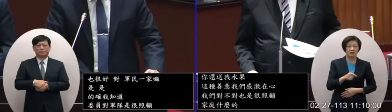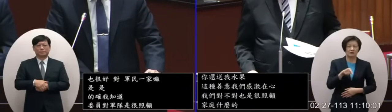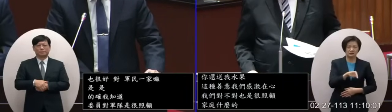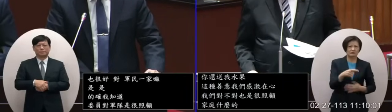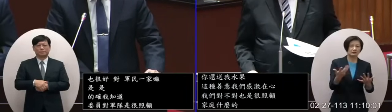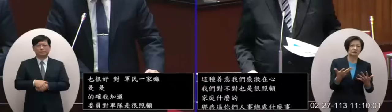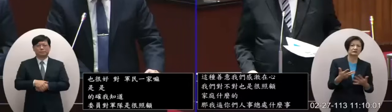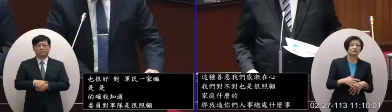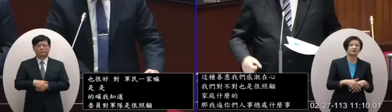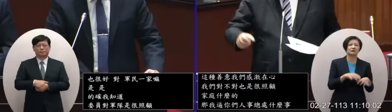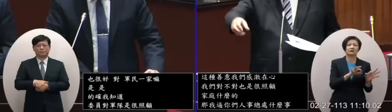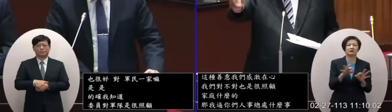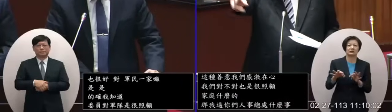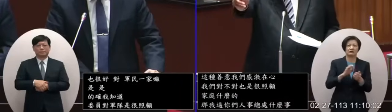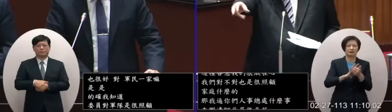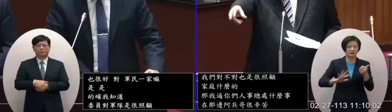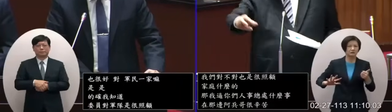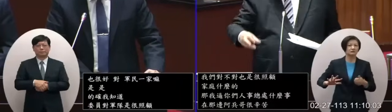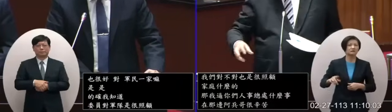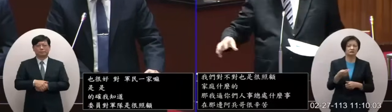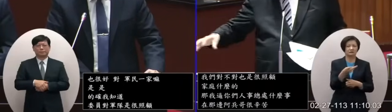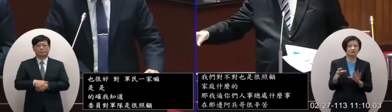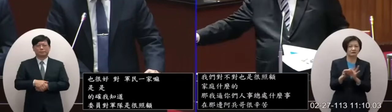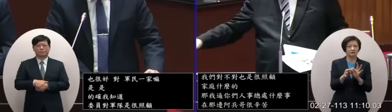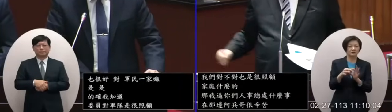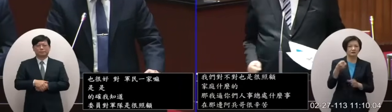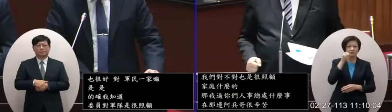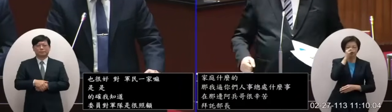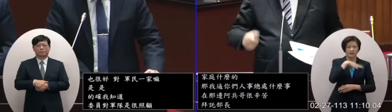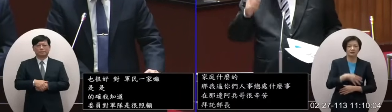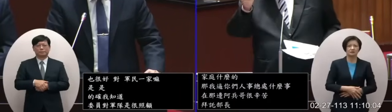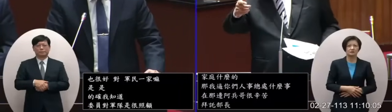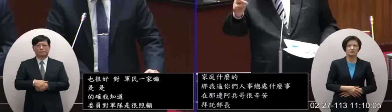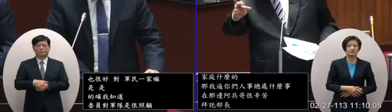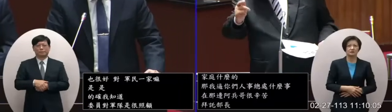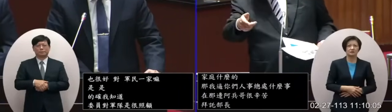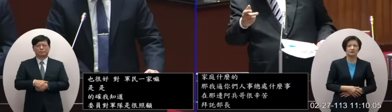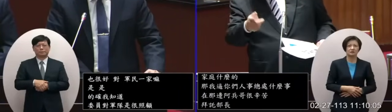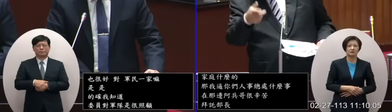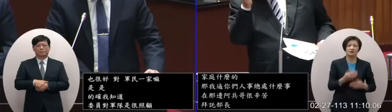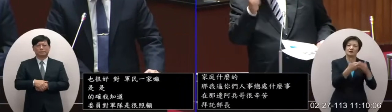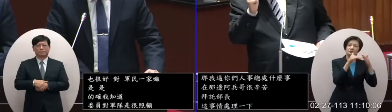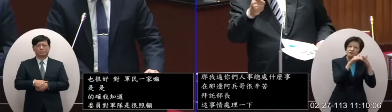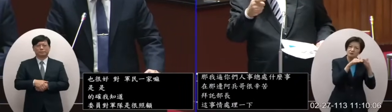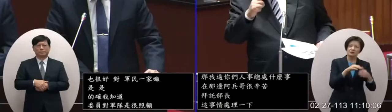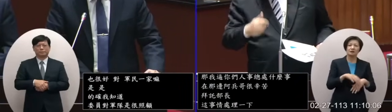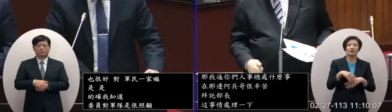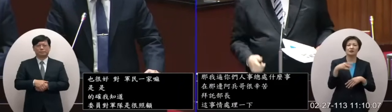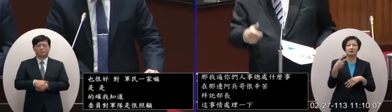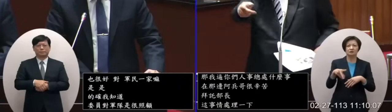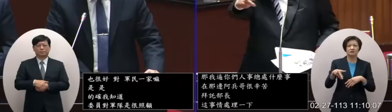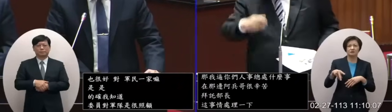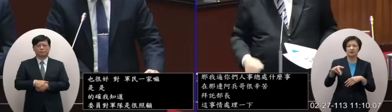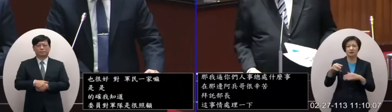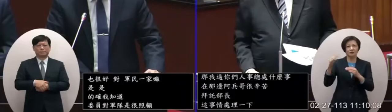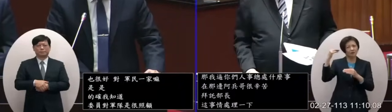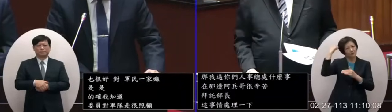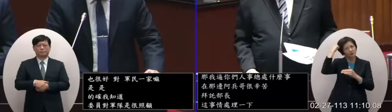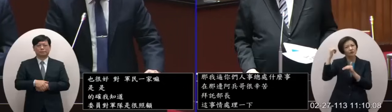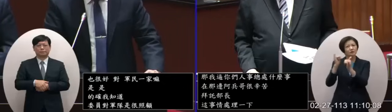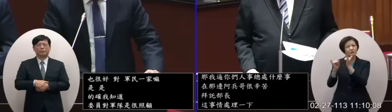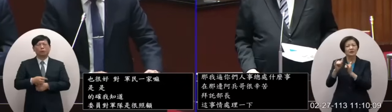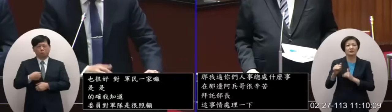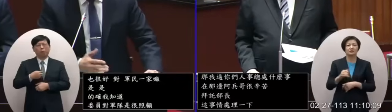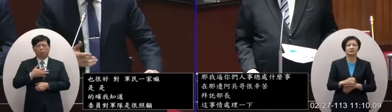情嘛，是不是？长照在那里，学校在那里，你每天那个子弹呢，砰砰砰砰砰，你说呢？